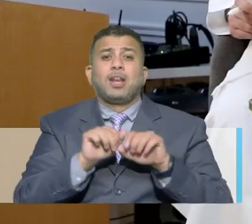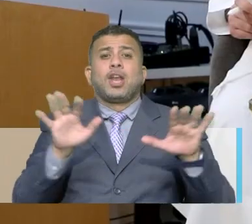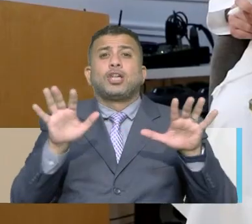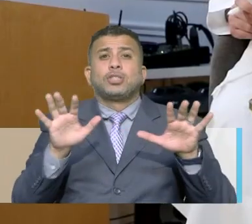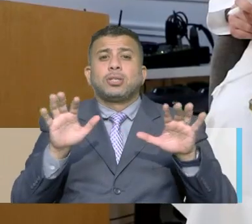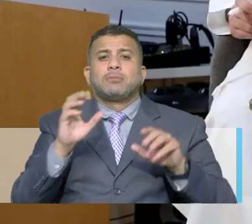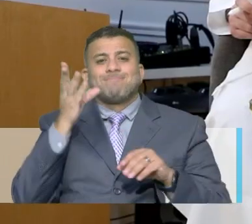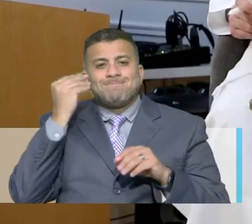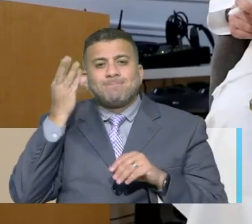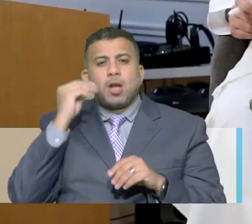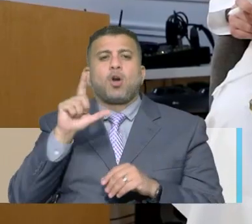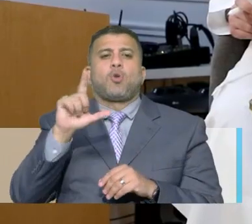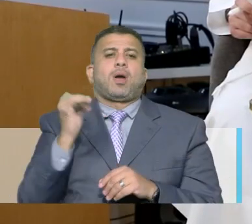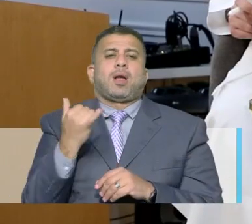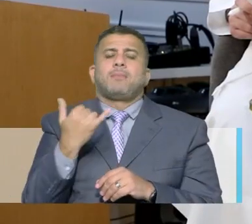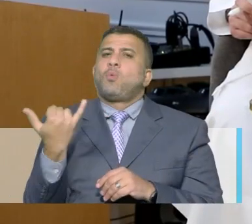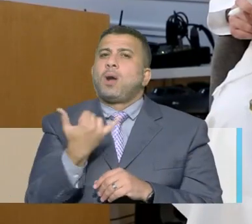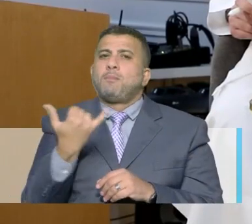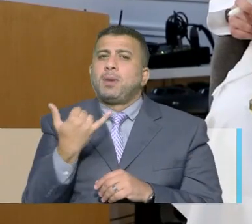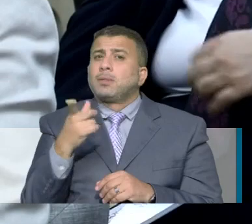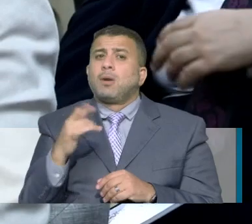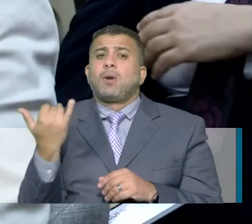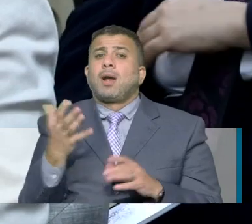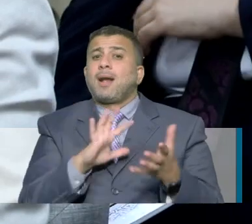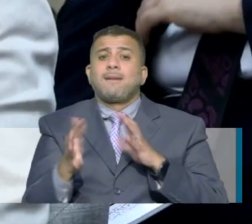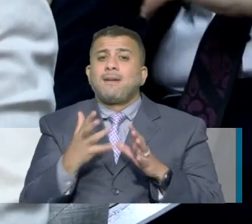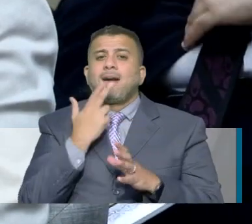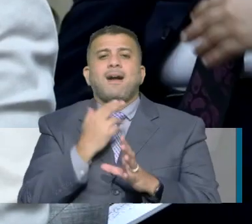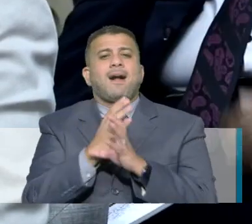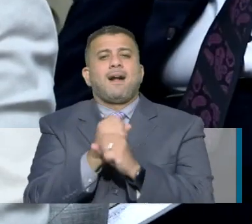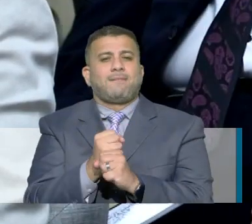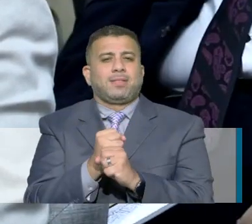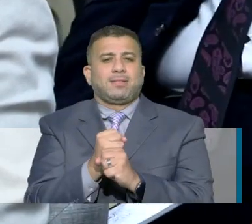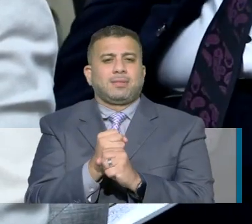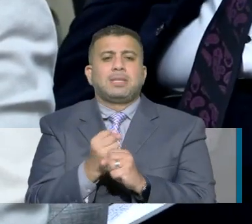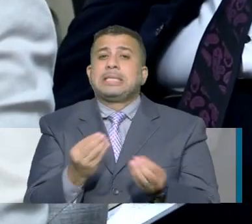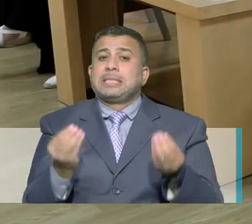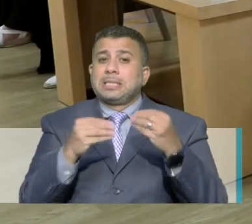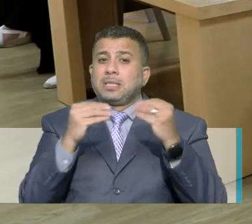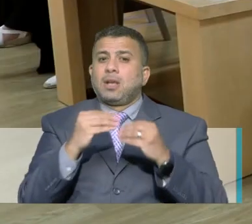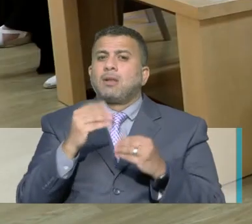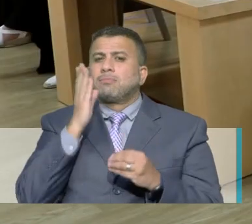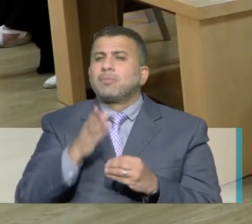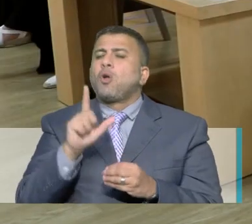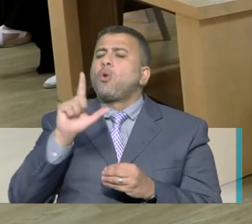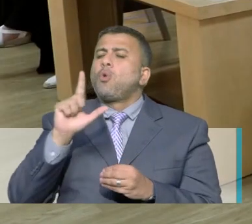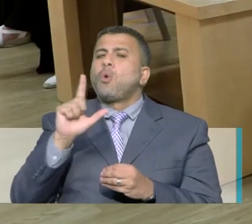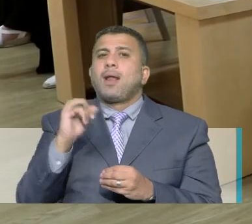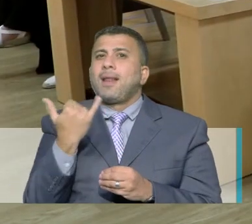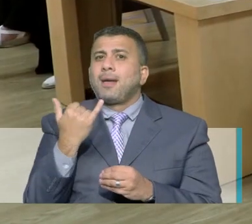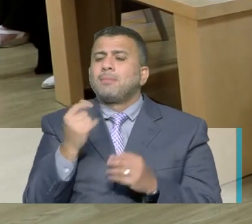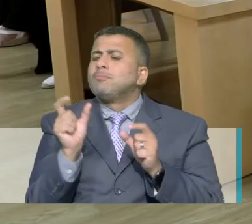التوعيه اللغويه واهميتها وكيفيه صومها والحفاظ عليها وزياده القدره اللغويه